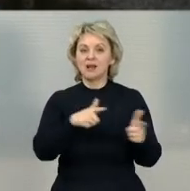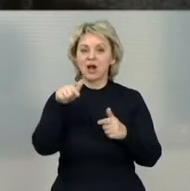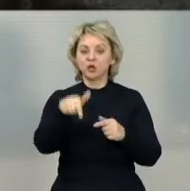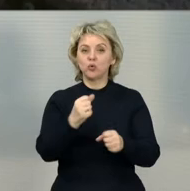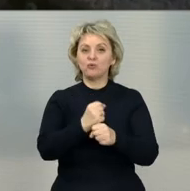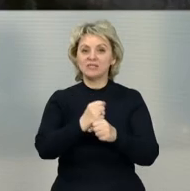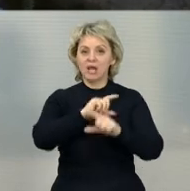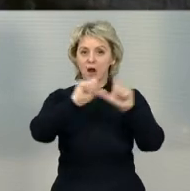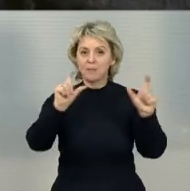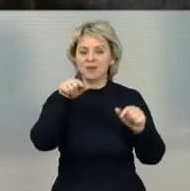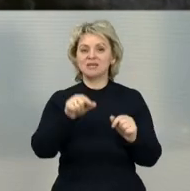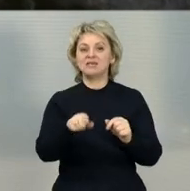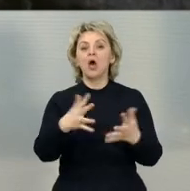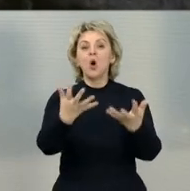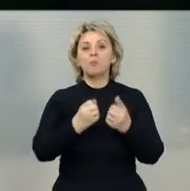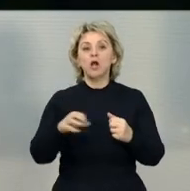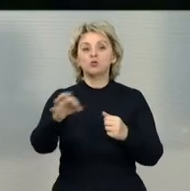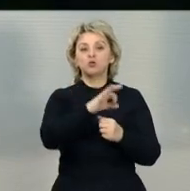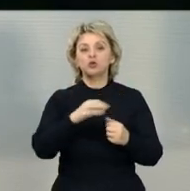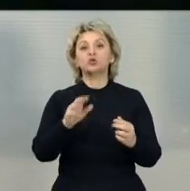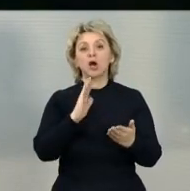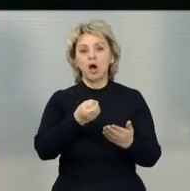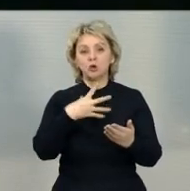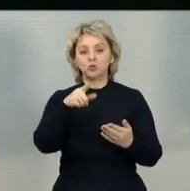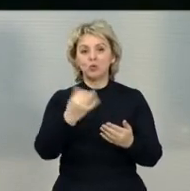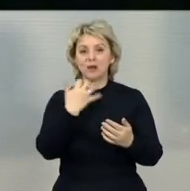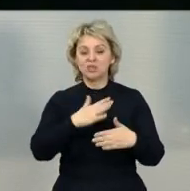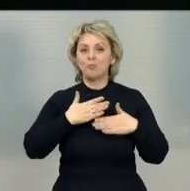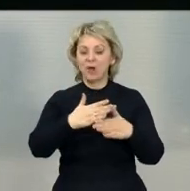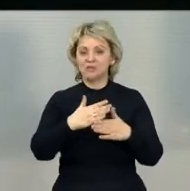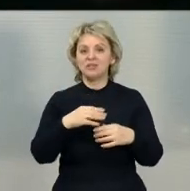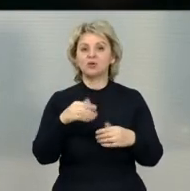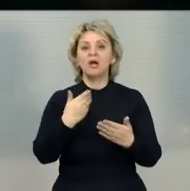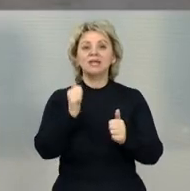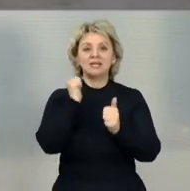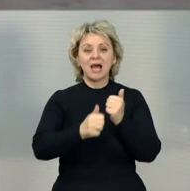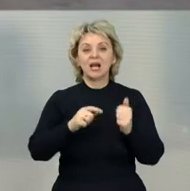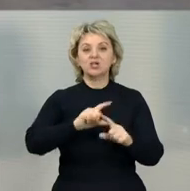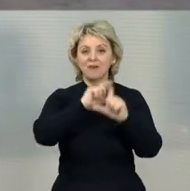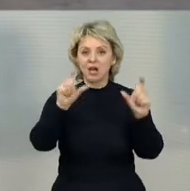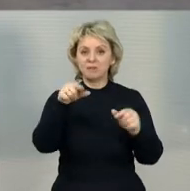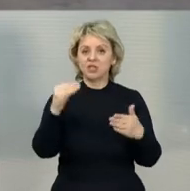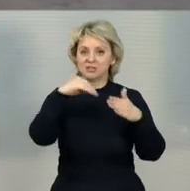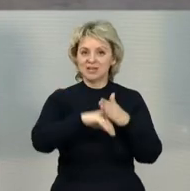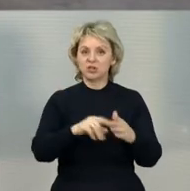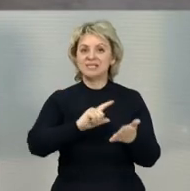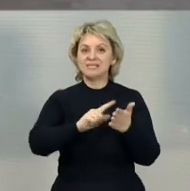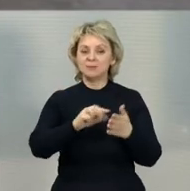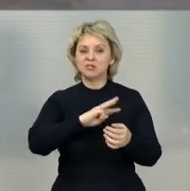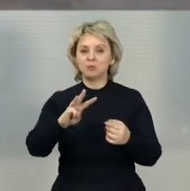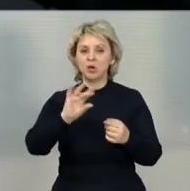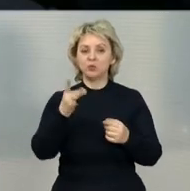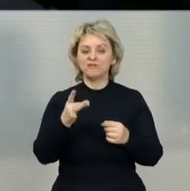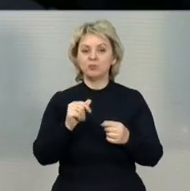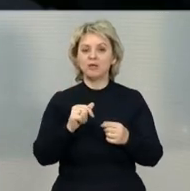готовые создать кооперативы, получат от области существенную материальную поддержку. Для каждого кооператива заложено по 70